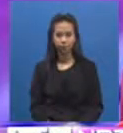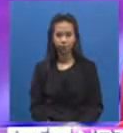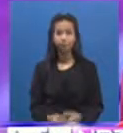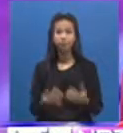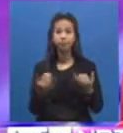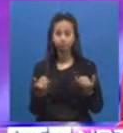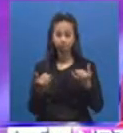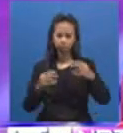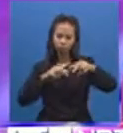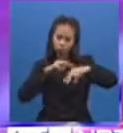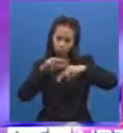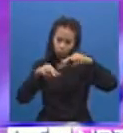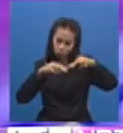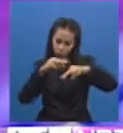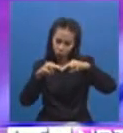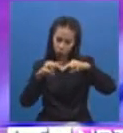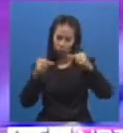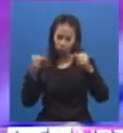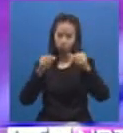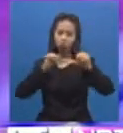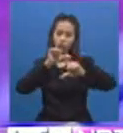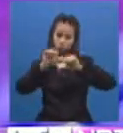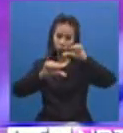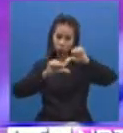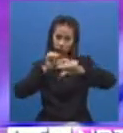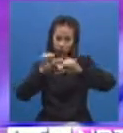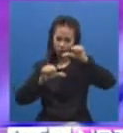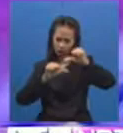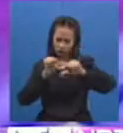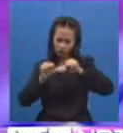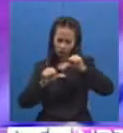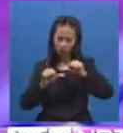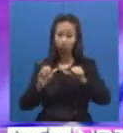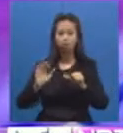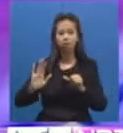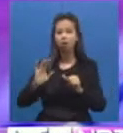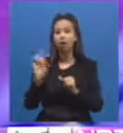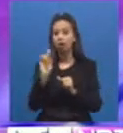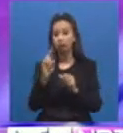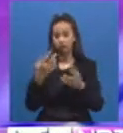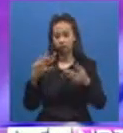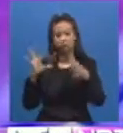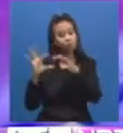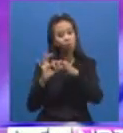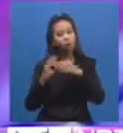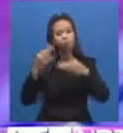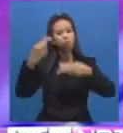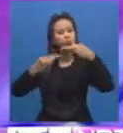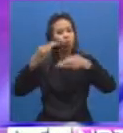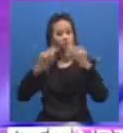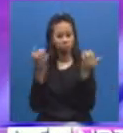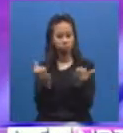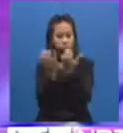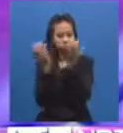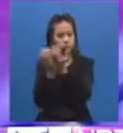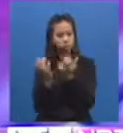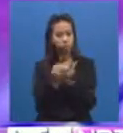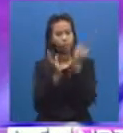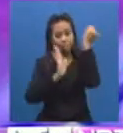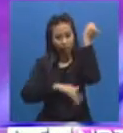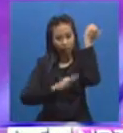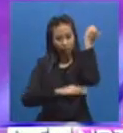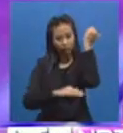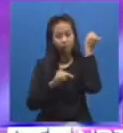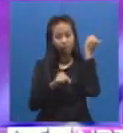การตรวจพิสูจน์ด้วยวิทยาศาสตร์ถือเป็นเครื่องมือสืบสวนข้อเท็จจริงของเหตุการณ์ความไม่สงบในพื้นที่3จังหวัดชายแดนภาคใต้อีกทางนึ